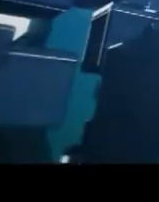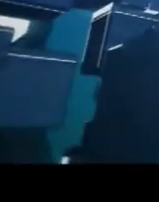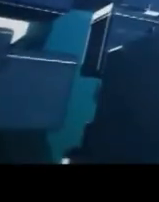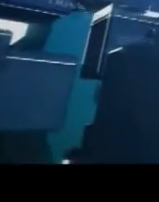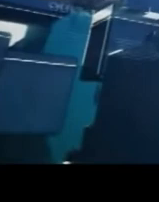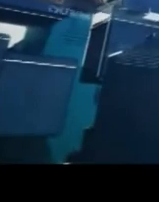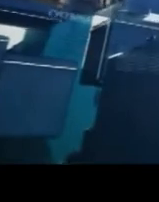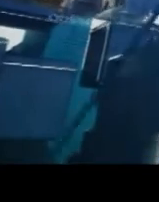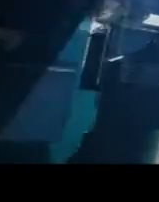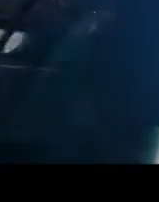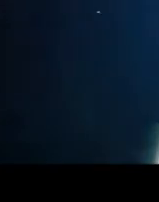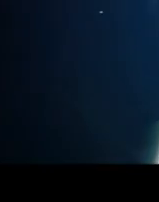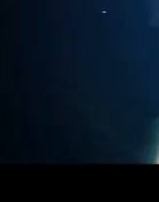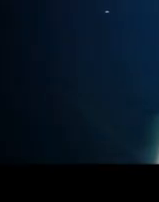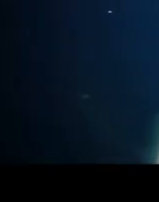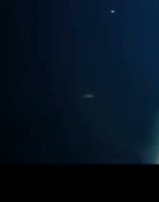Музика